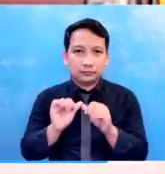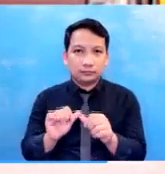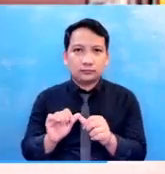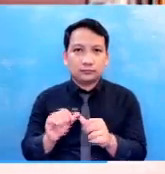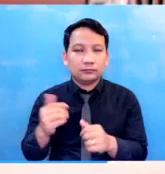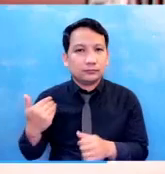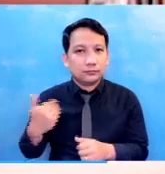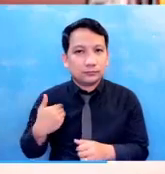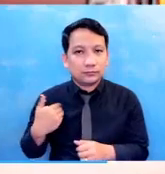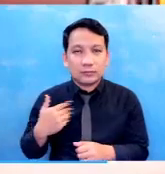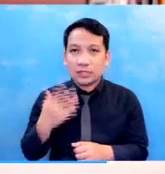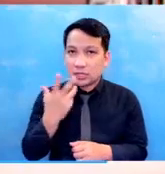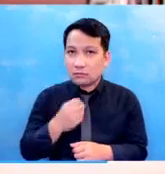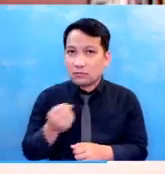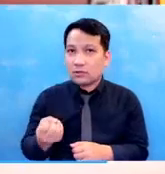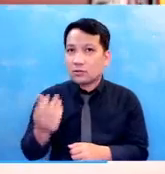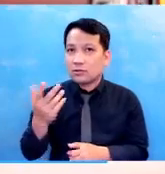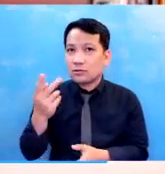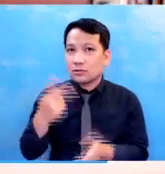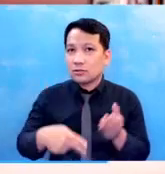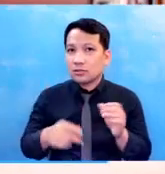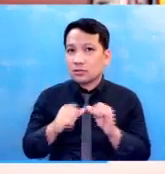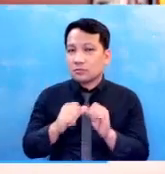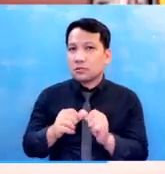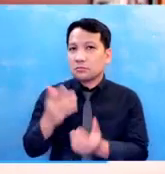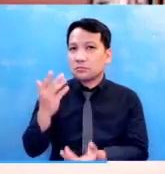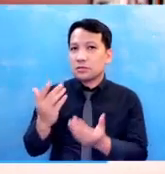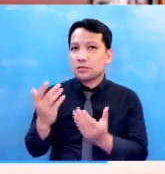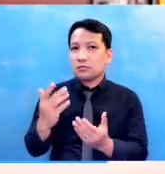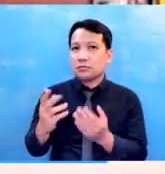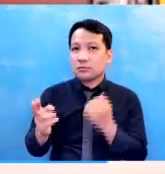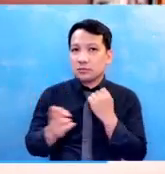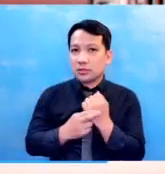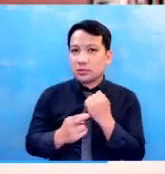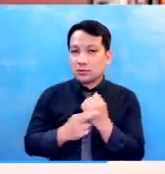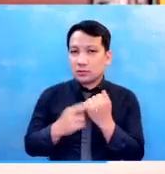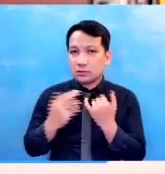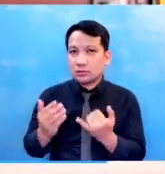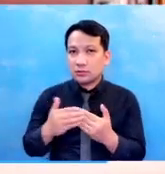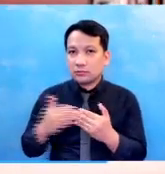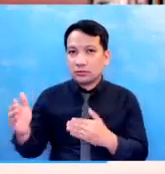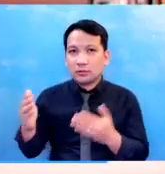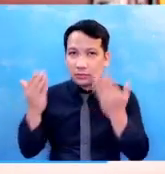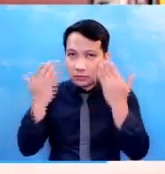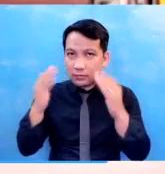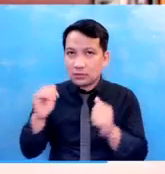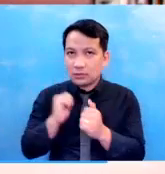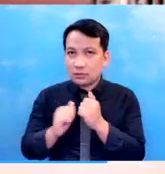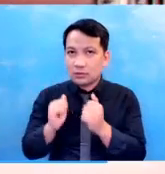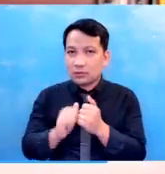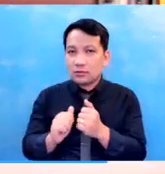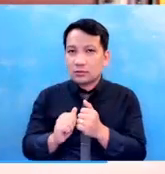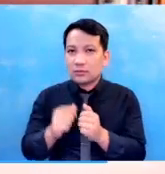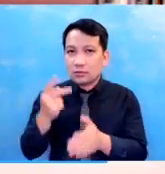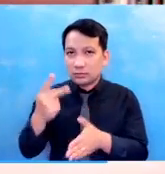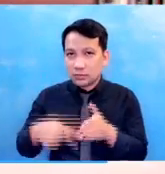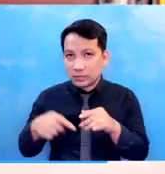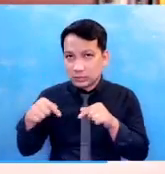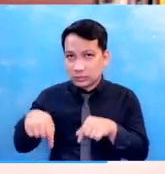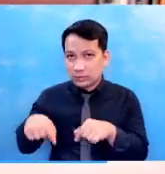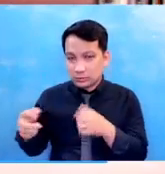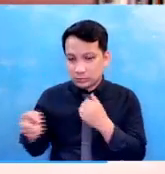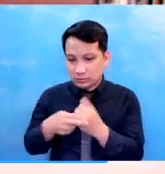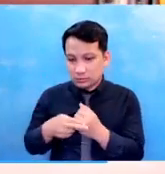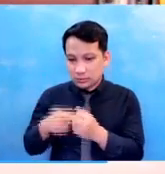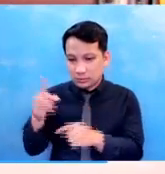ay hindi pa tiyak kung magkano yung magiging presyo. So ibig sabihin, kung magpapareserve ka ngayon, hindi ibig sabihin nun na ang presyo ng lechon na kukuhanin